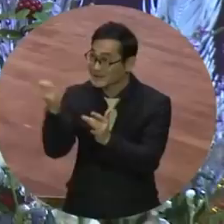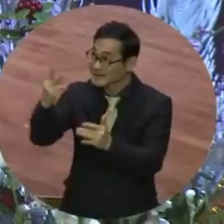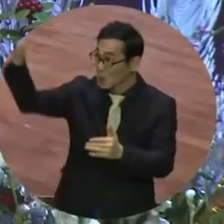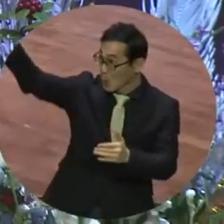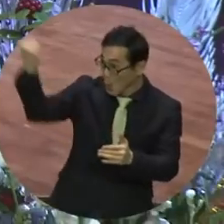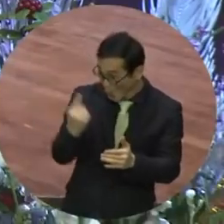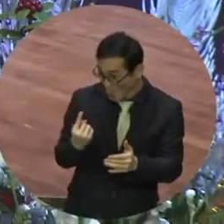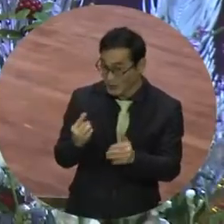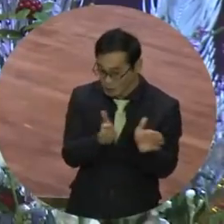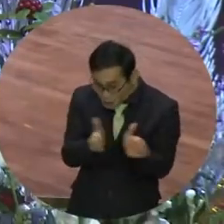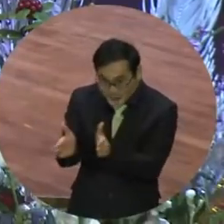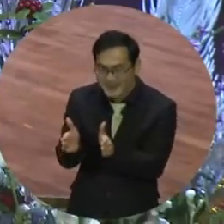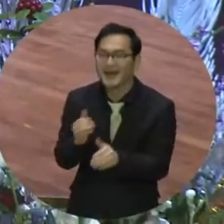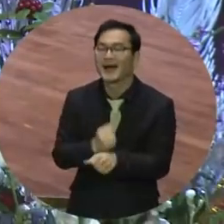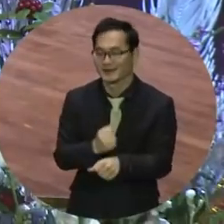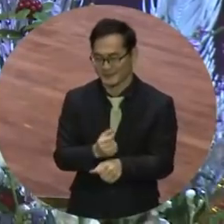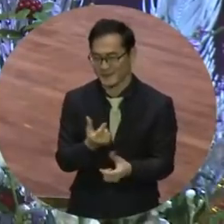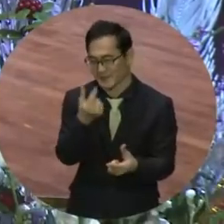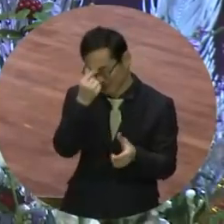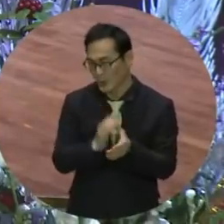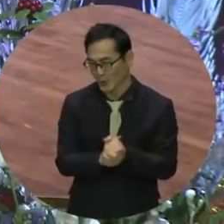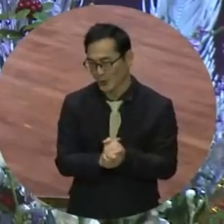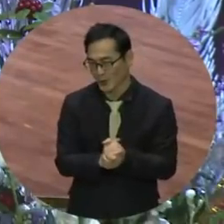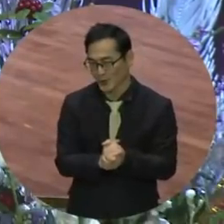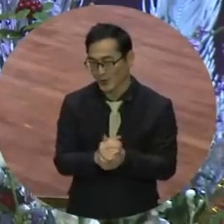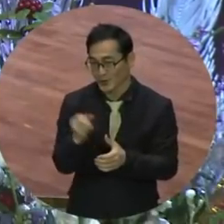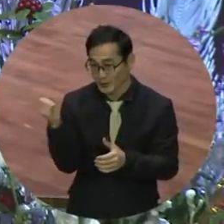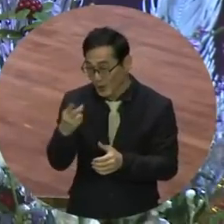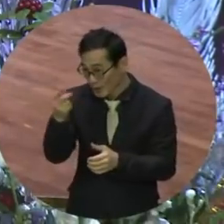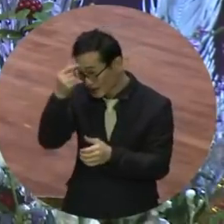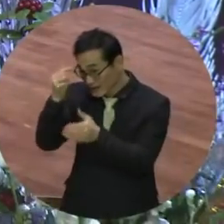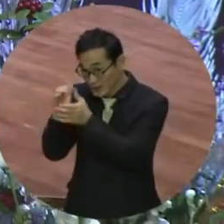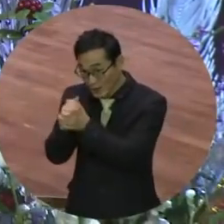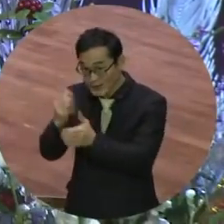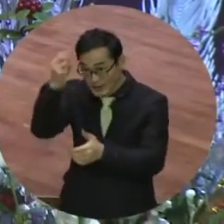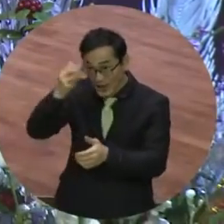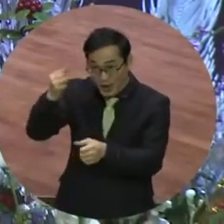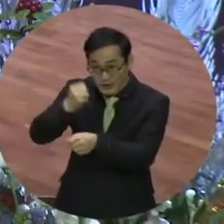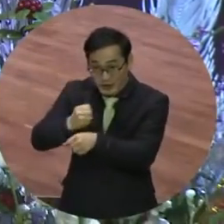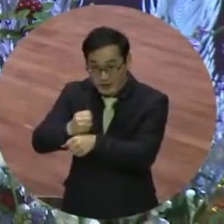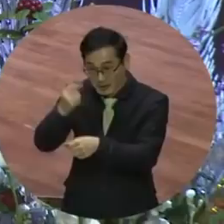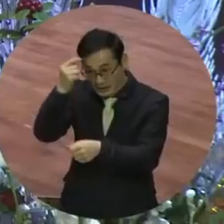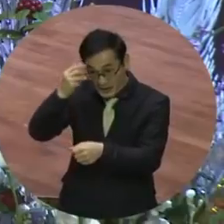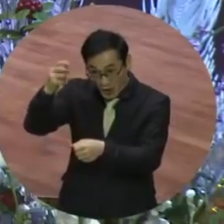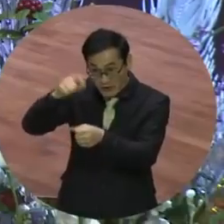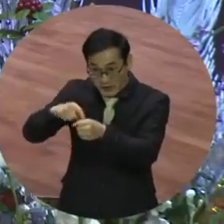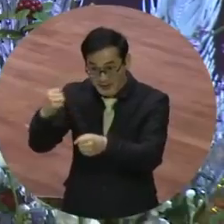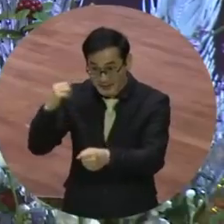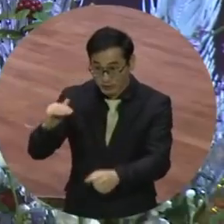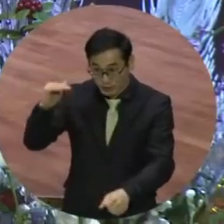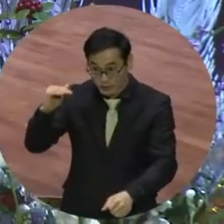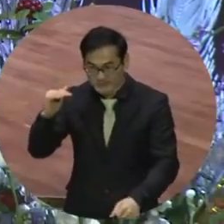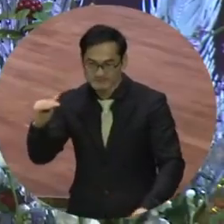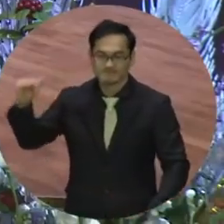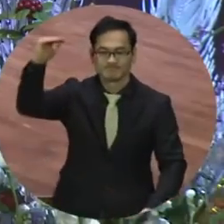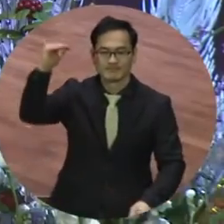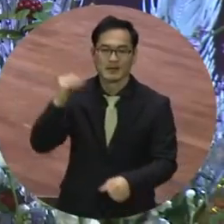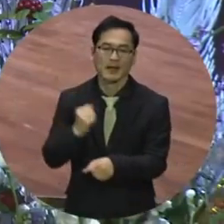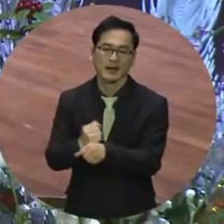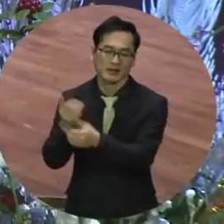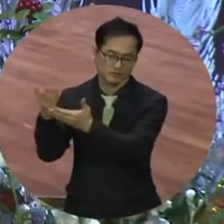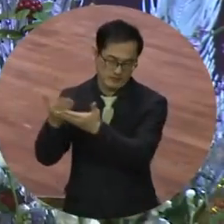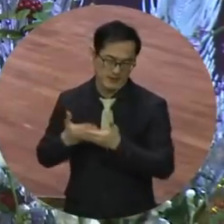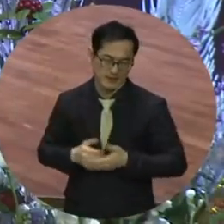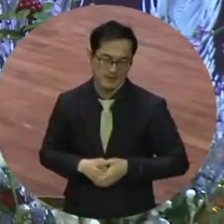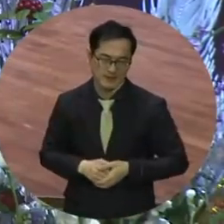준비하게 한다. 기도는 우리의 영적 생활을 상징하게 한다. 그렇게 말했어요. 자, 이렇게 기도의 영적